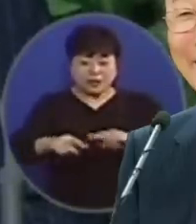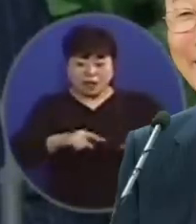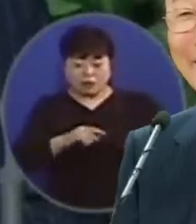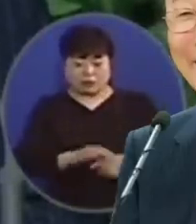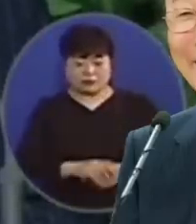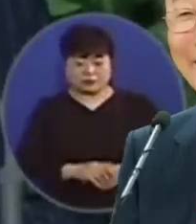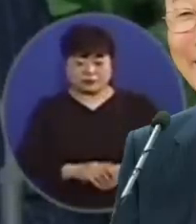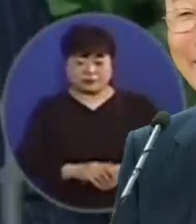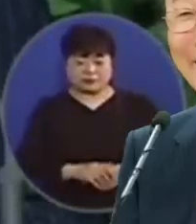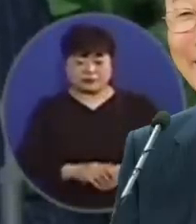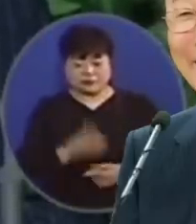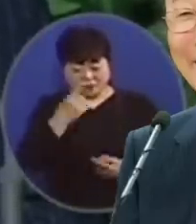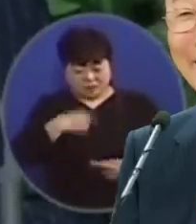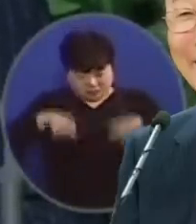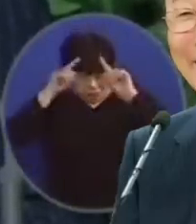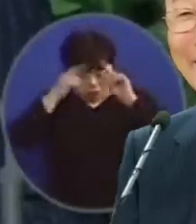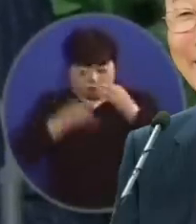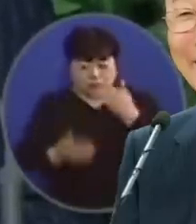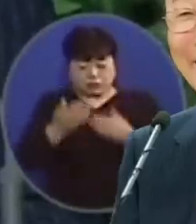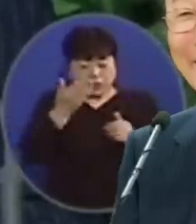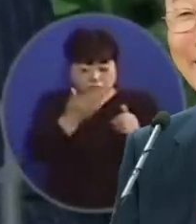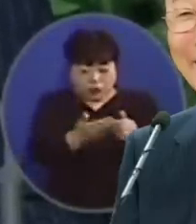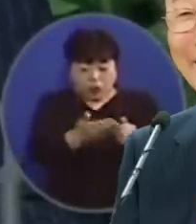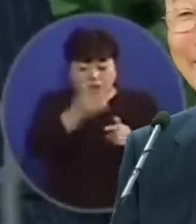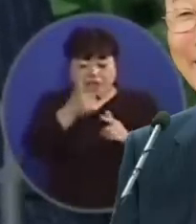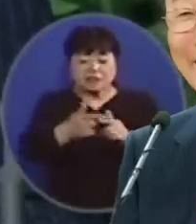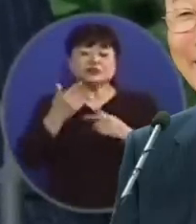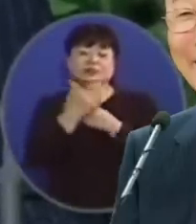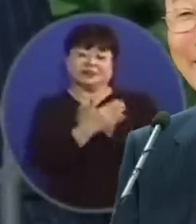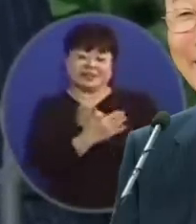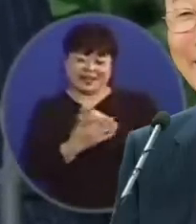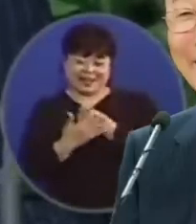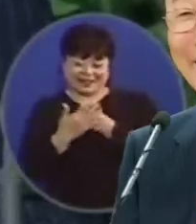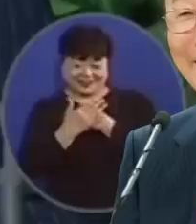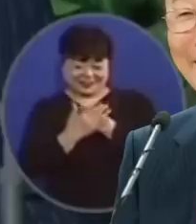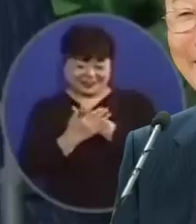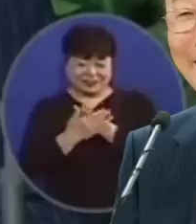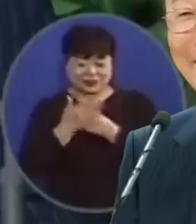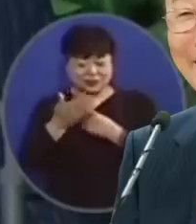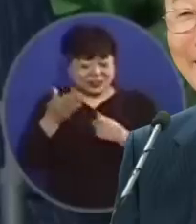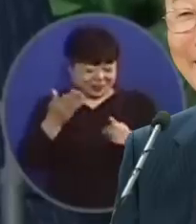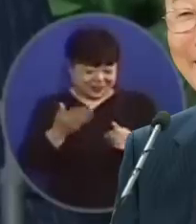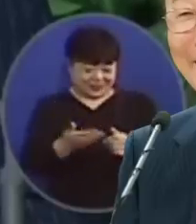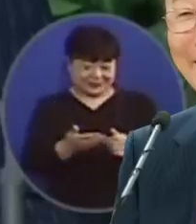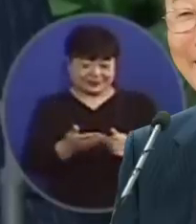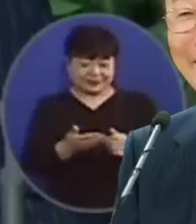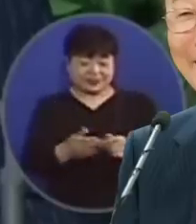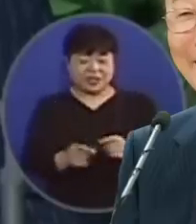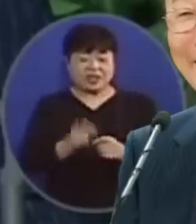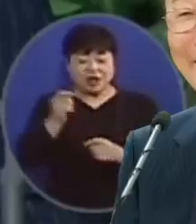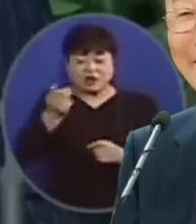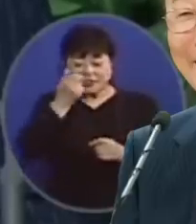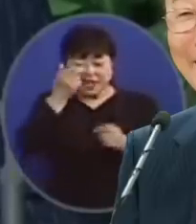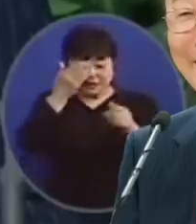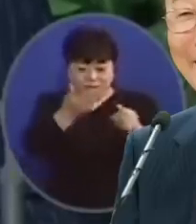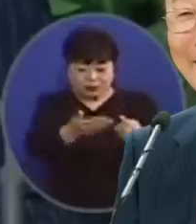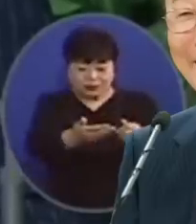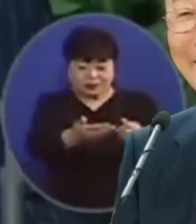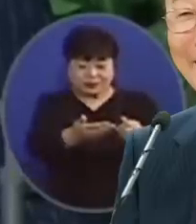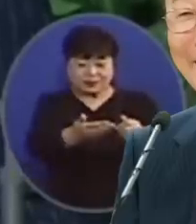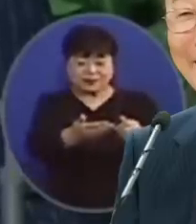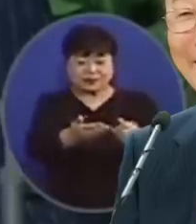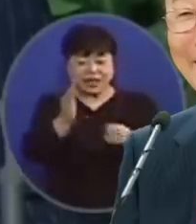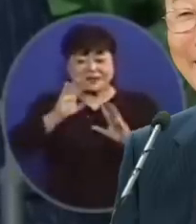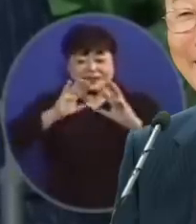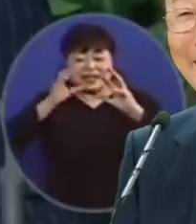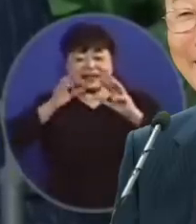지옥에 불타게 만들었으나 예수님은 그 은혜로 말미암아 우리에게 영생하도록